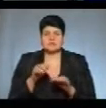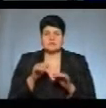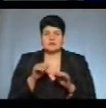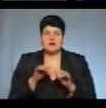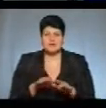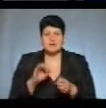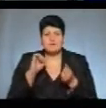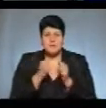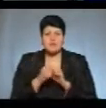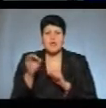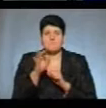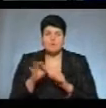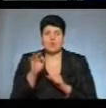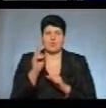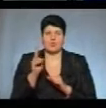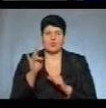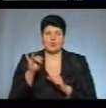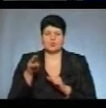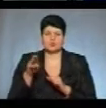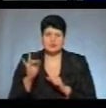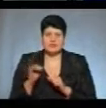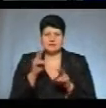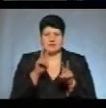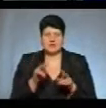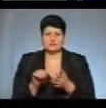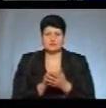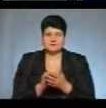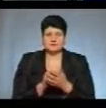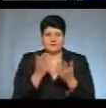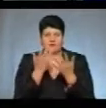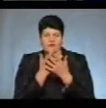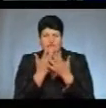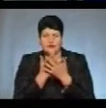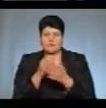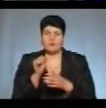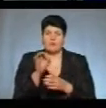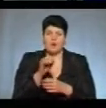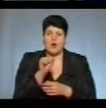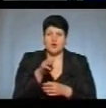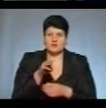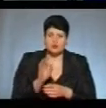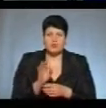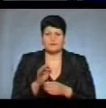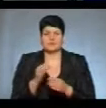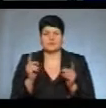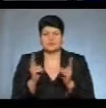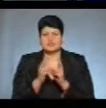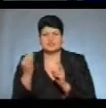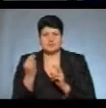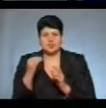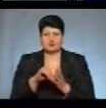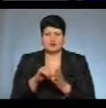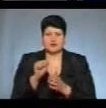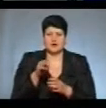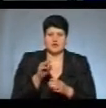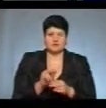про Крути». У програмі тематичні ватри, перегляд документального фільму про Крути і про АТО, гутірки з істориками, учасник АТО, вишкіл